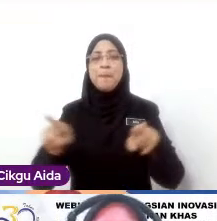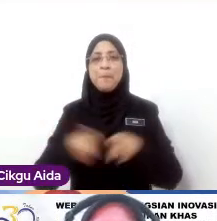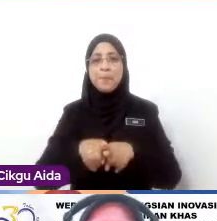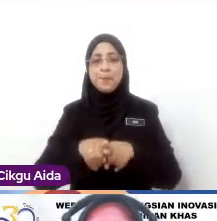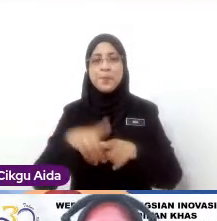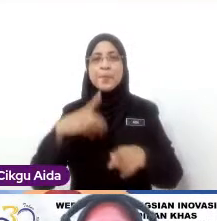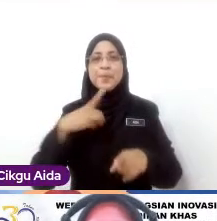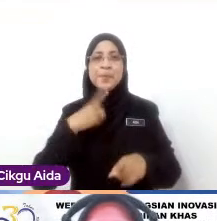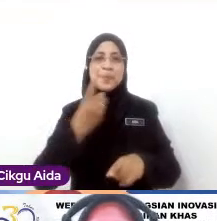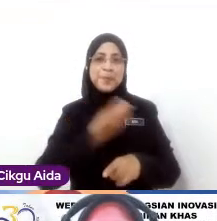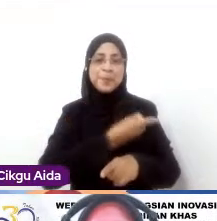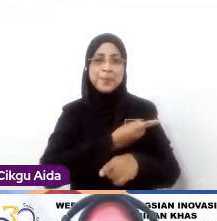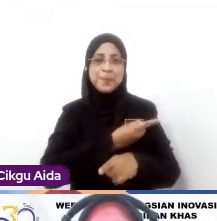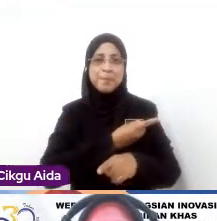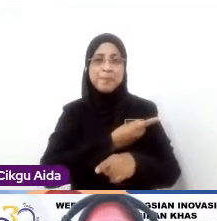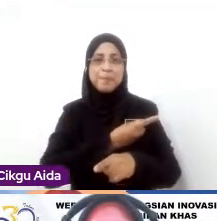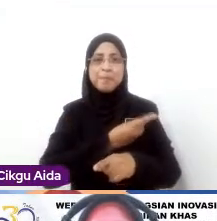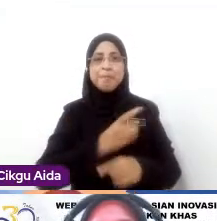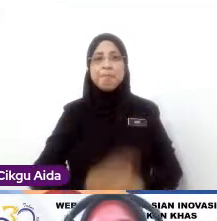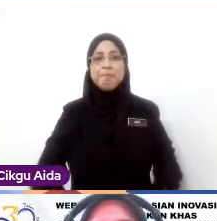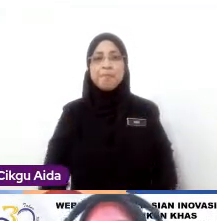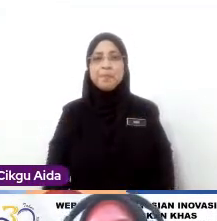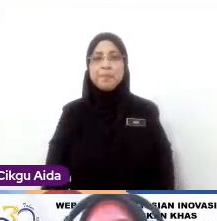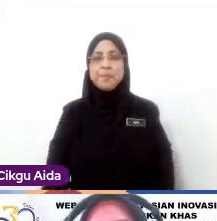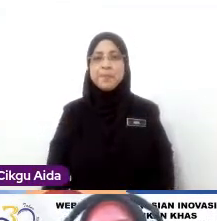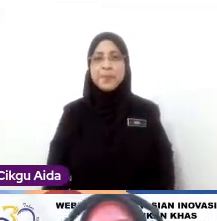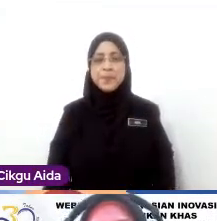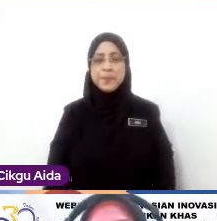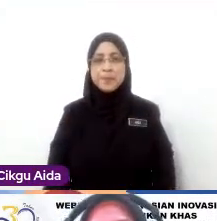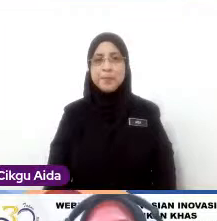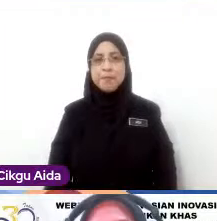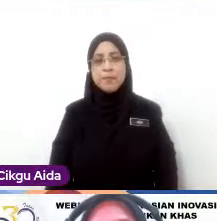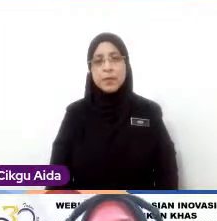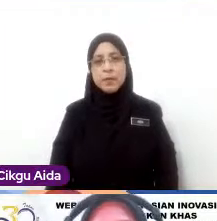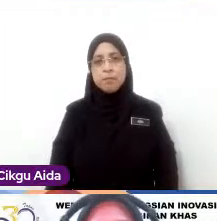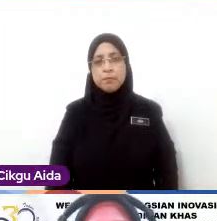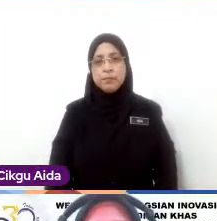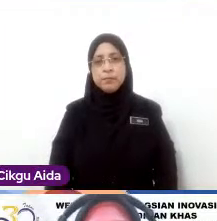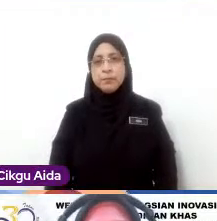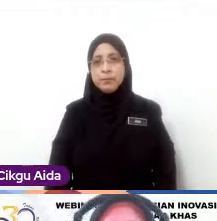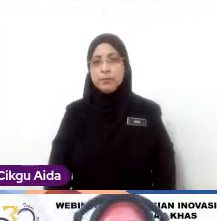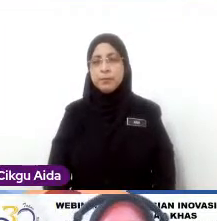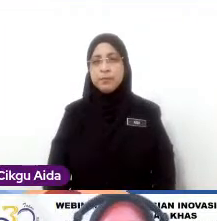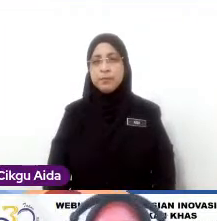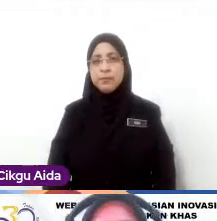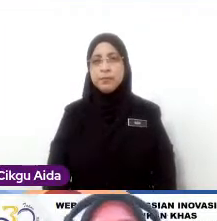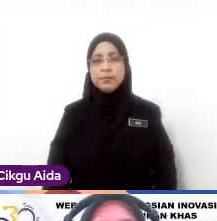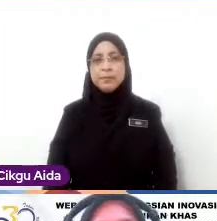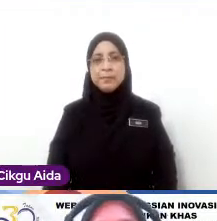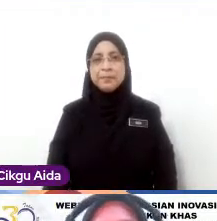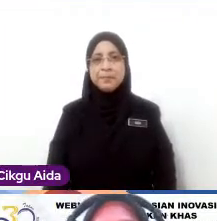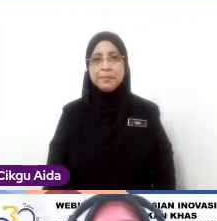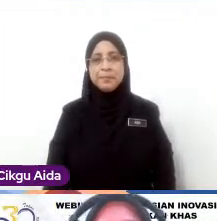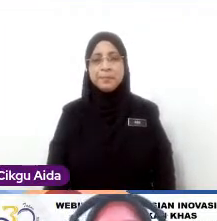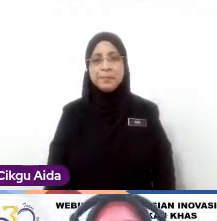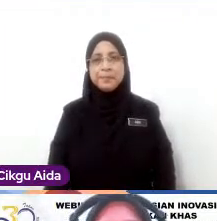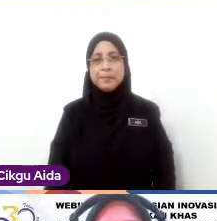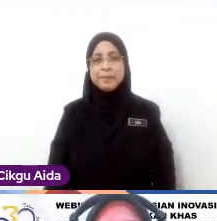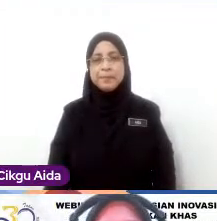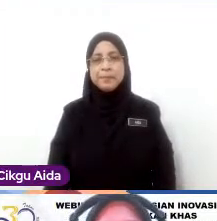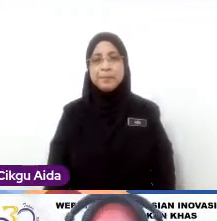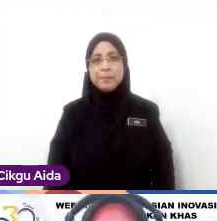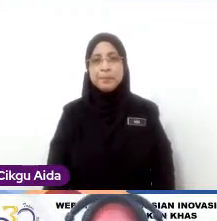perkongsian oleh Cikgu Ruwaidah Rahmat yang bertajuk Speed Nilam dan E-Resume Bomber.